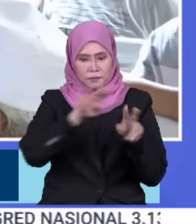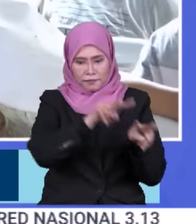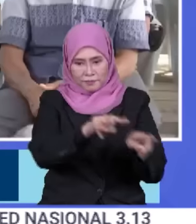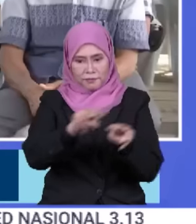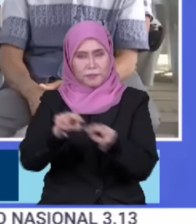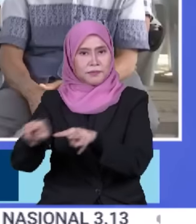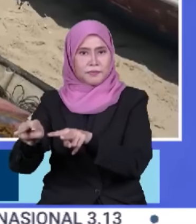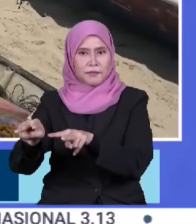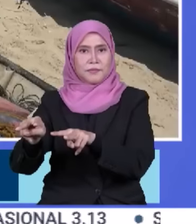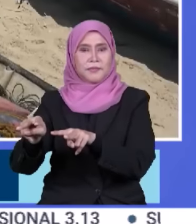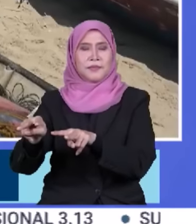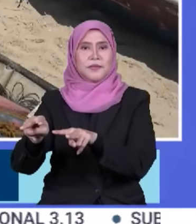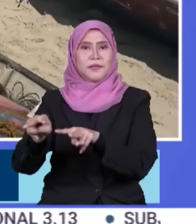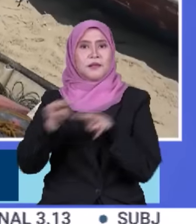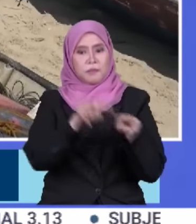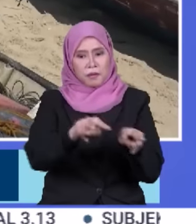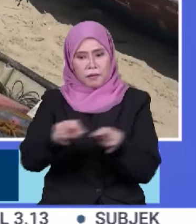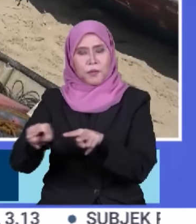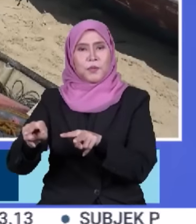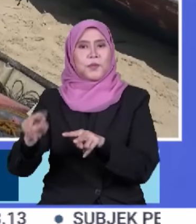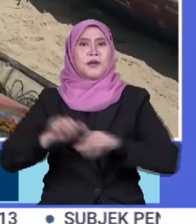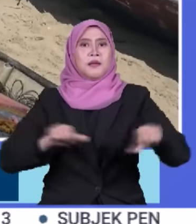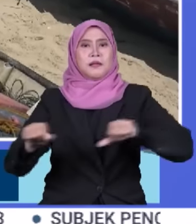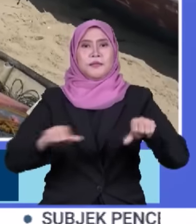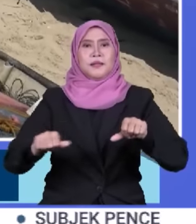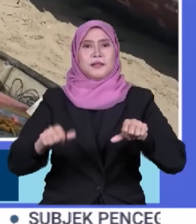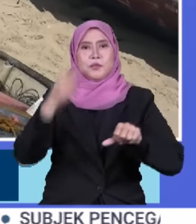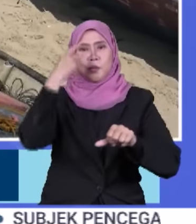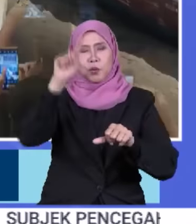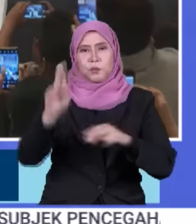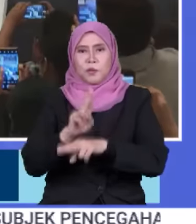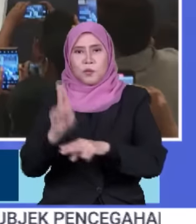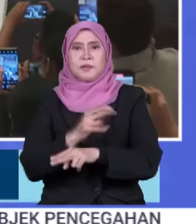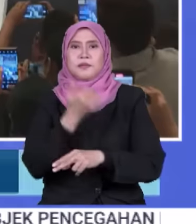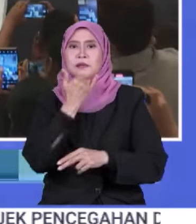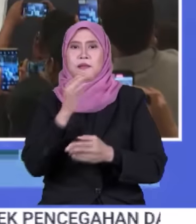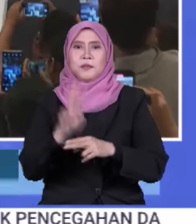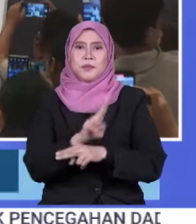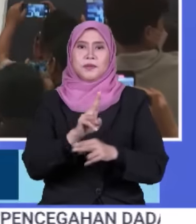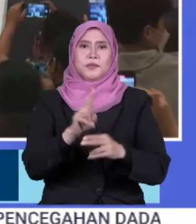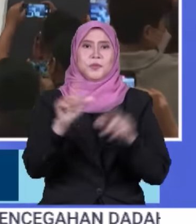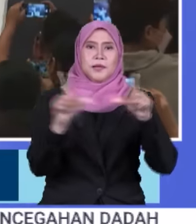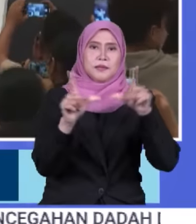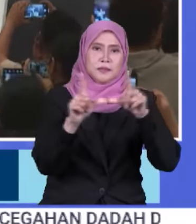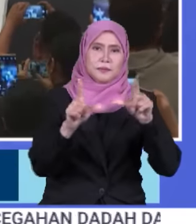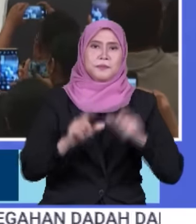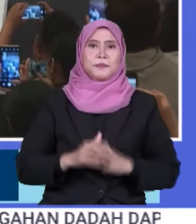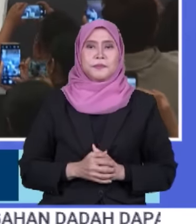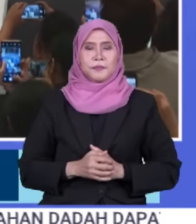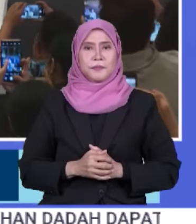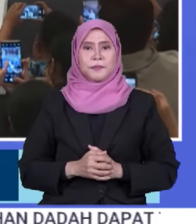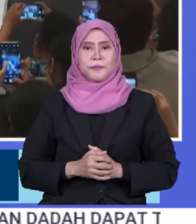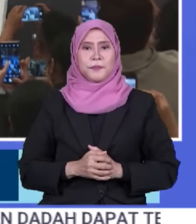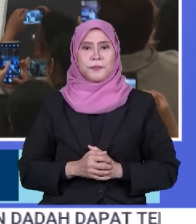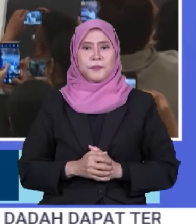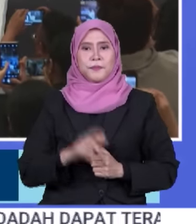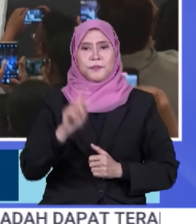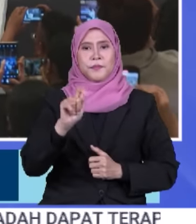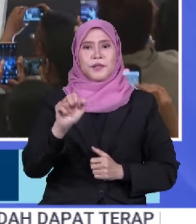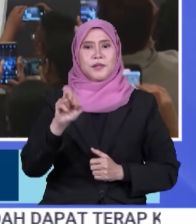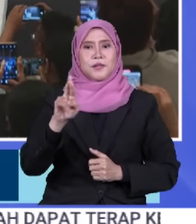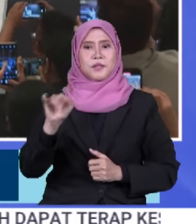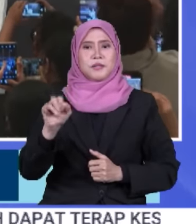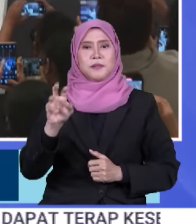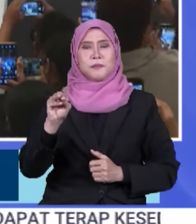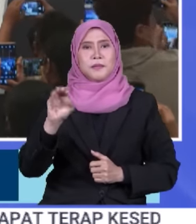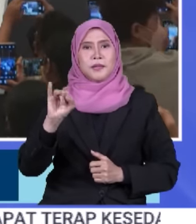pemantauan terutamanya melibatkan kegiatan mengalibabakan lesen berkenaan. Pemenang Oscar Tan Sri Michelle